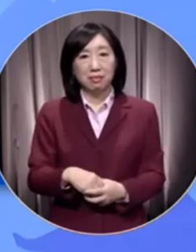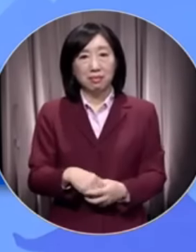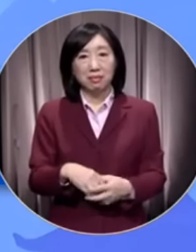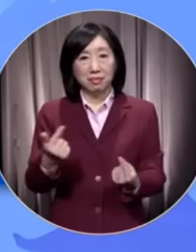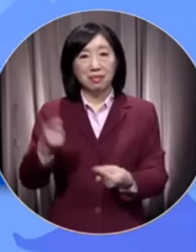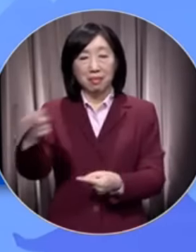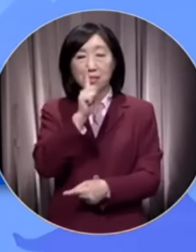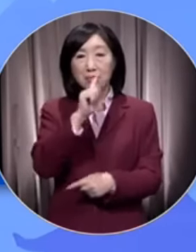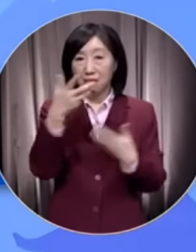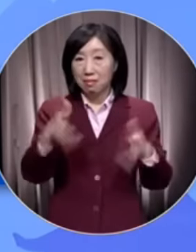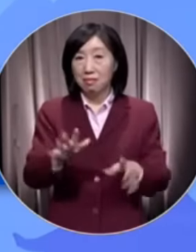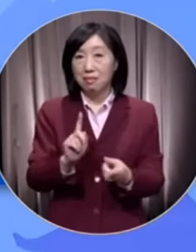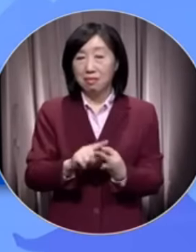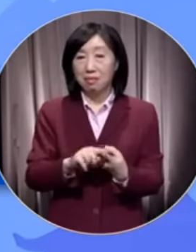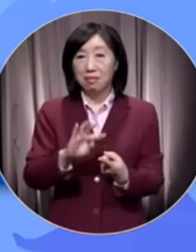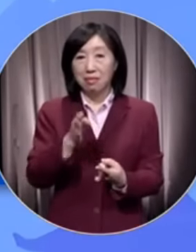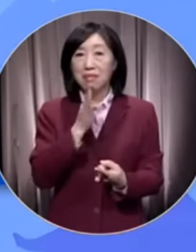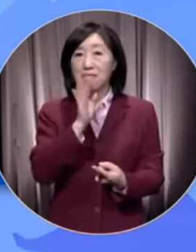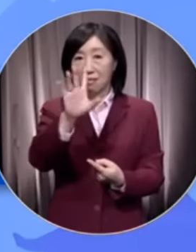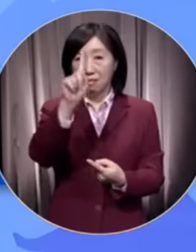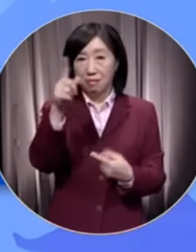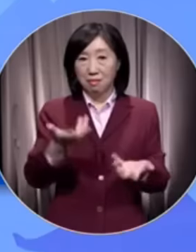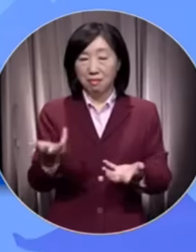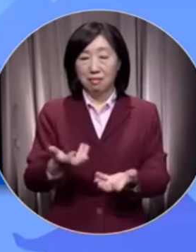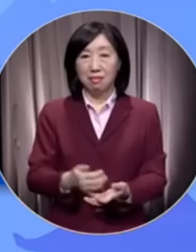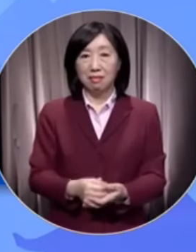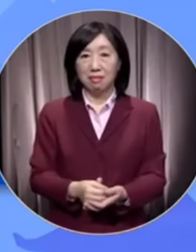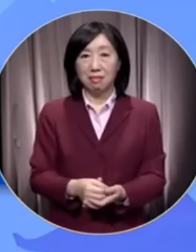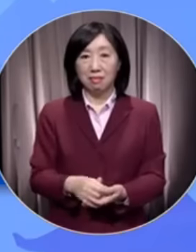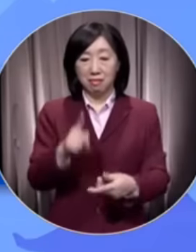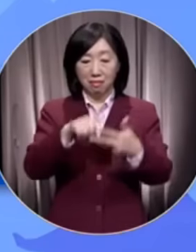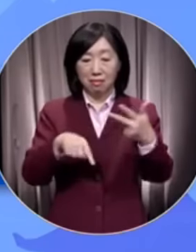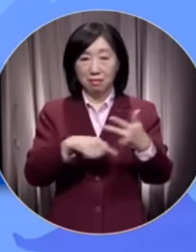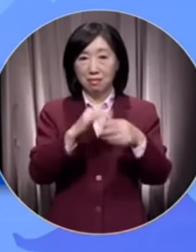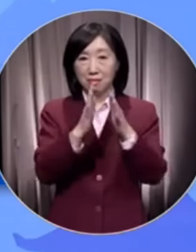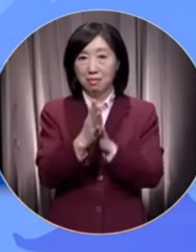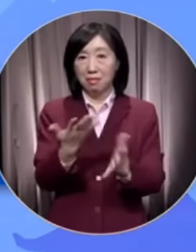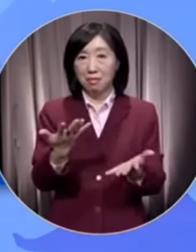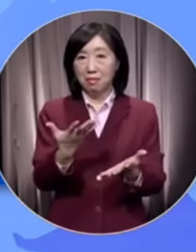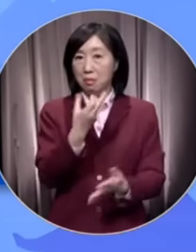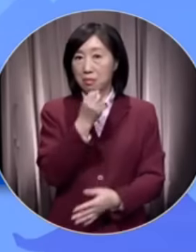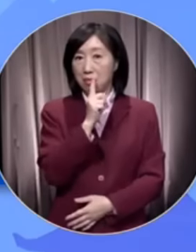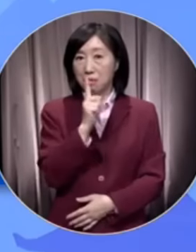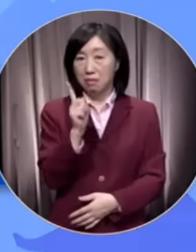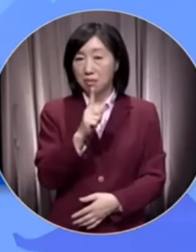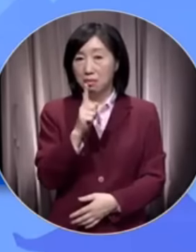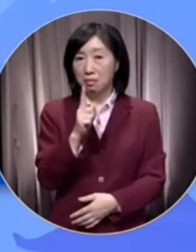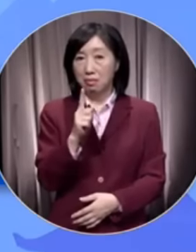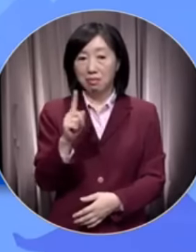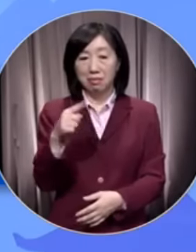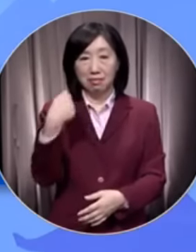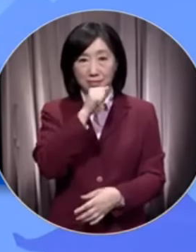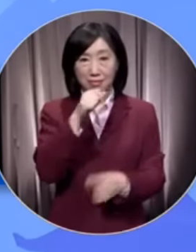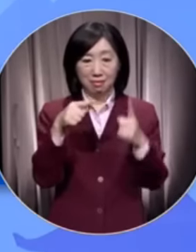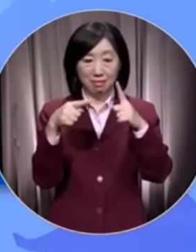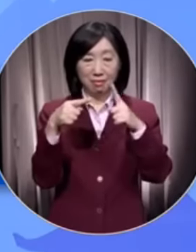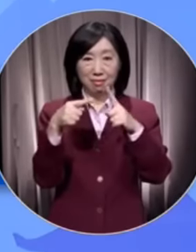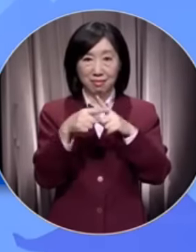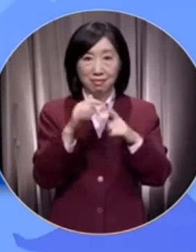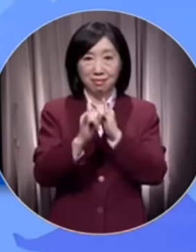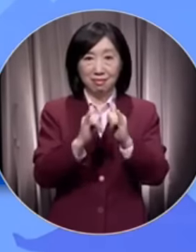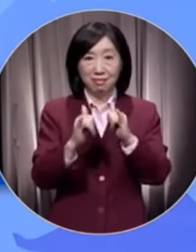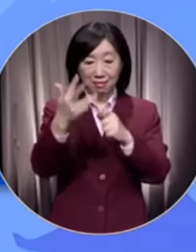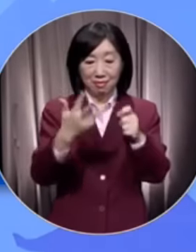他虽然说了这么多，他有一件事情朱主席始终没有说出口，那就是台湾人民这八年